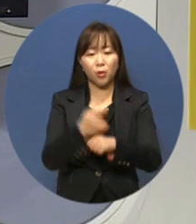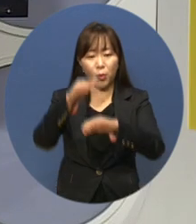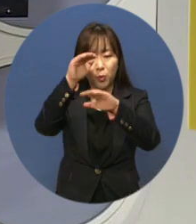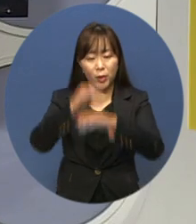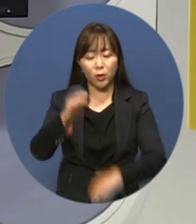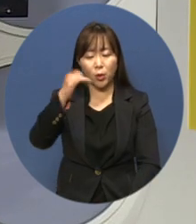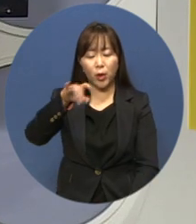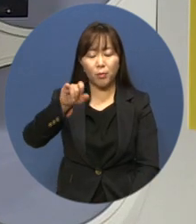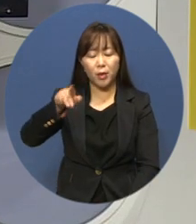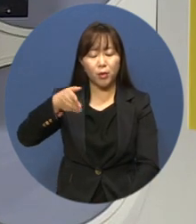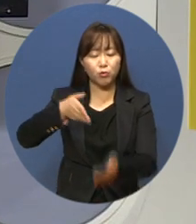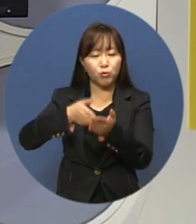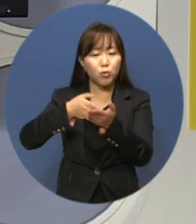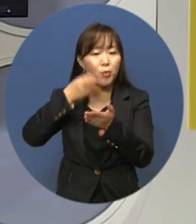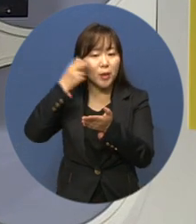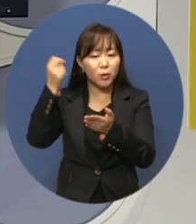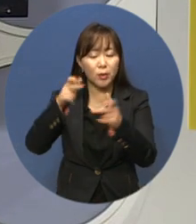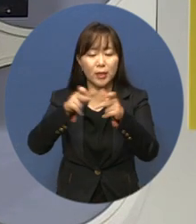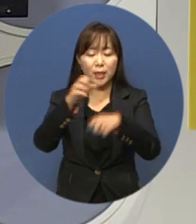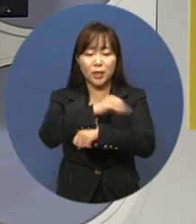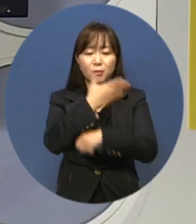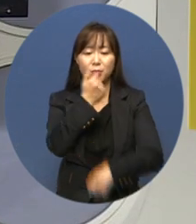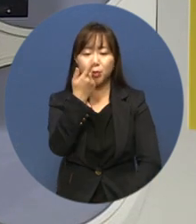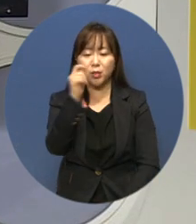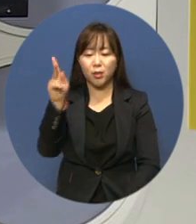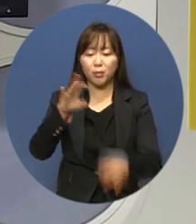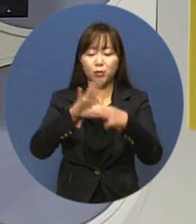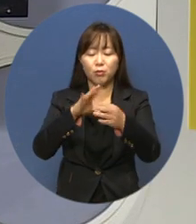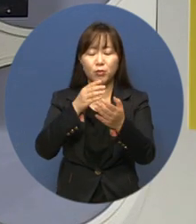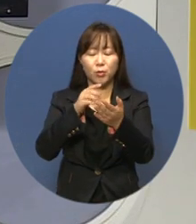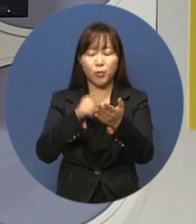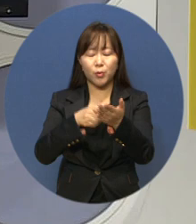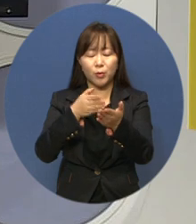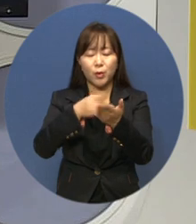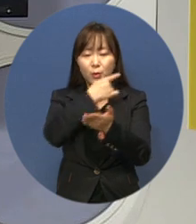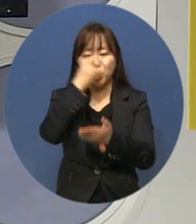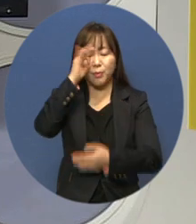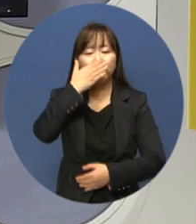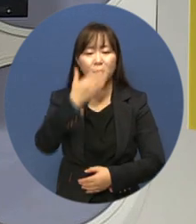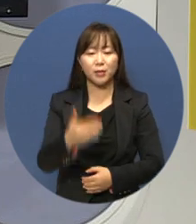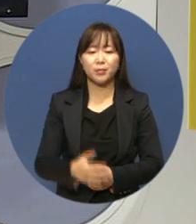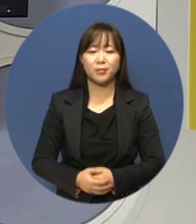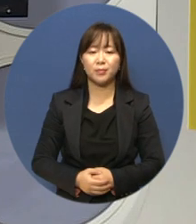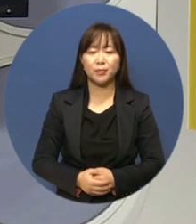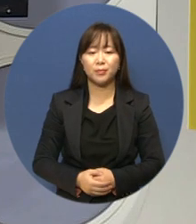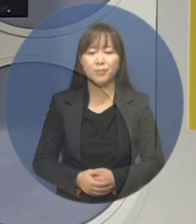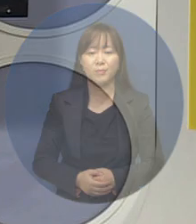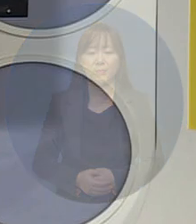자세한 사항은 웰피어 뉴스 홈페이지와 장애인신문, 복지TV 뉴스를 통해 확인할 수 있습니다.